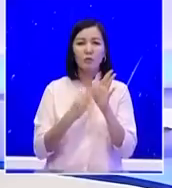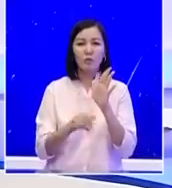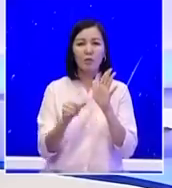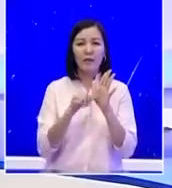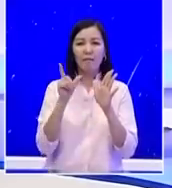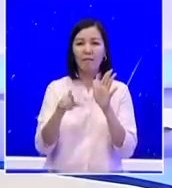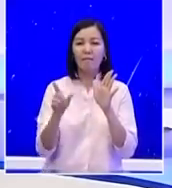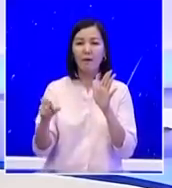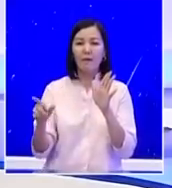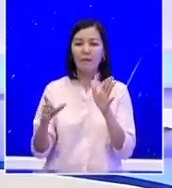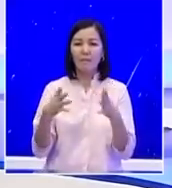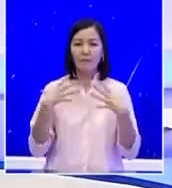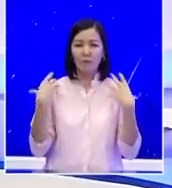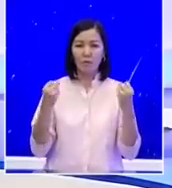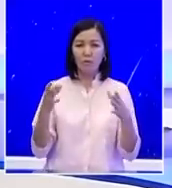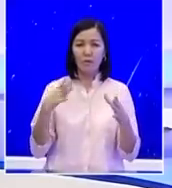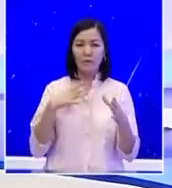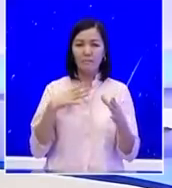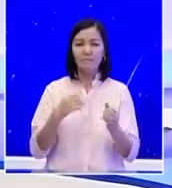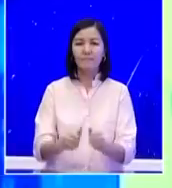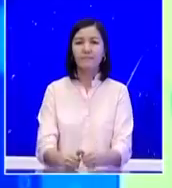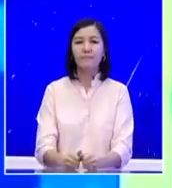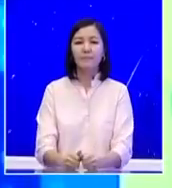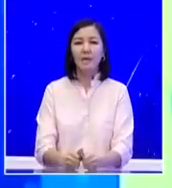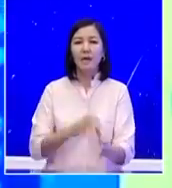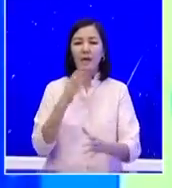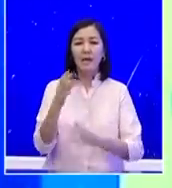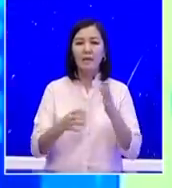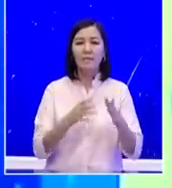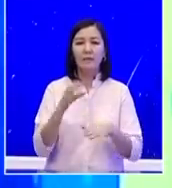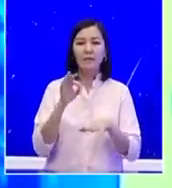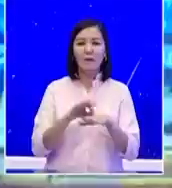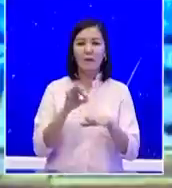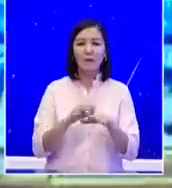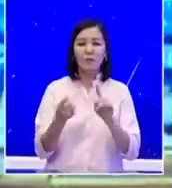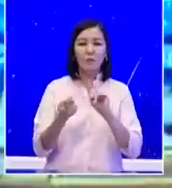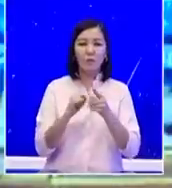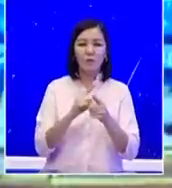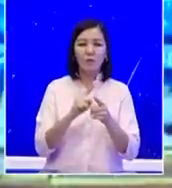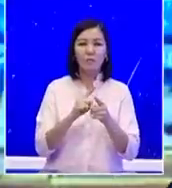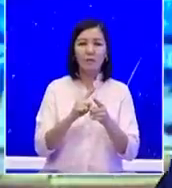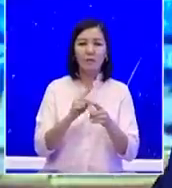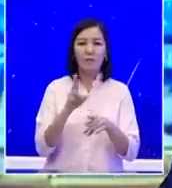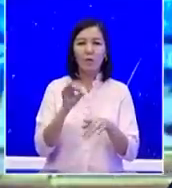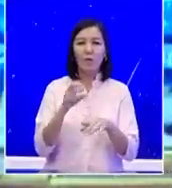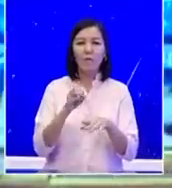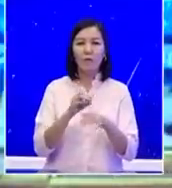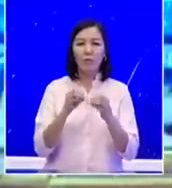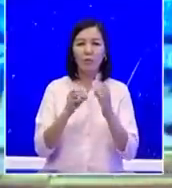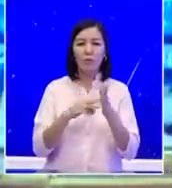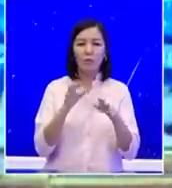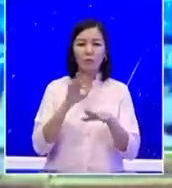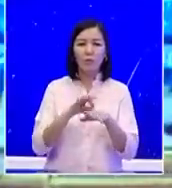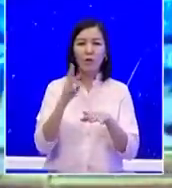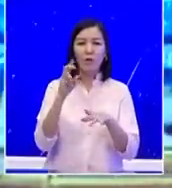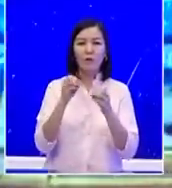мыңдан аса науқасты айықтырып қатарға қосыпты. Індетке қатысты әлемдік ақпараттар минут сайын өзгеріп жатыр. Қазірде COVID-19